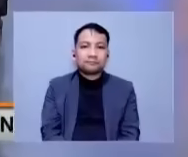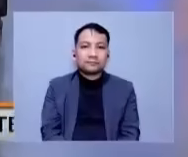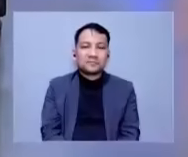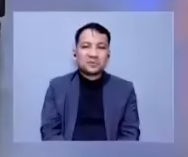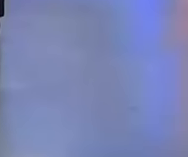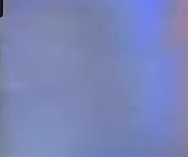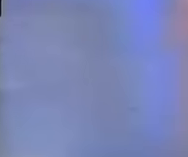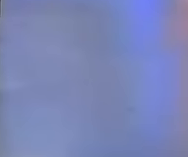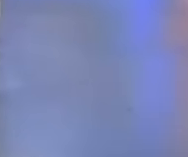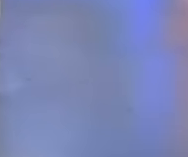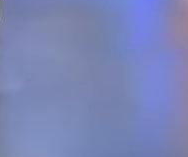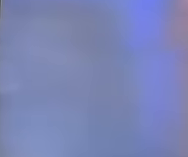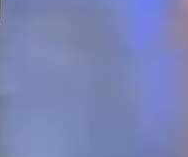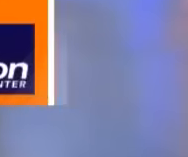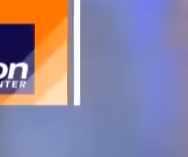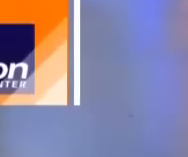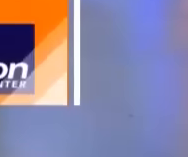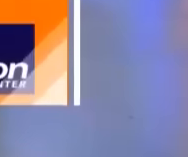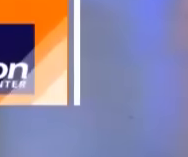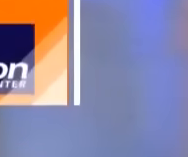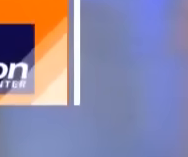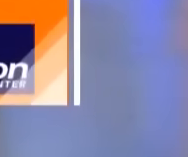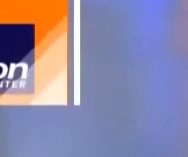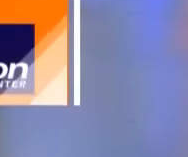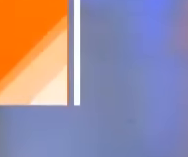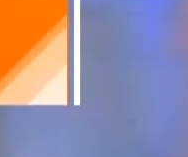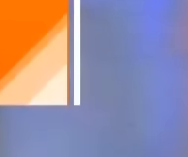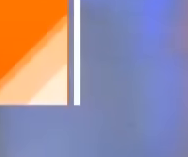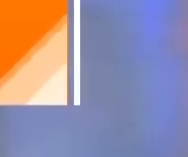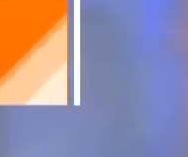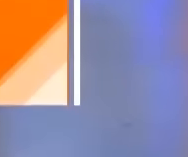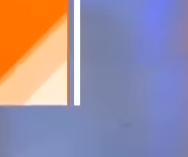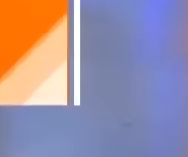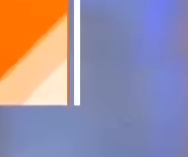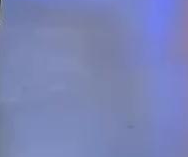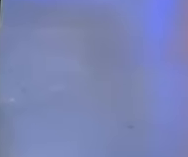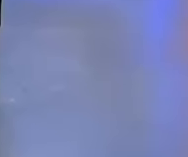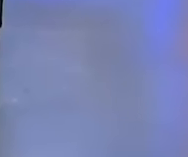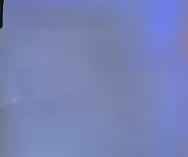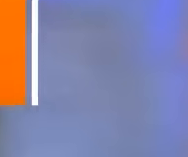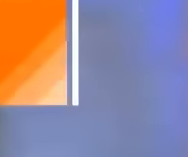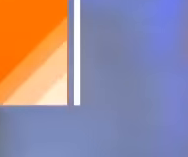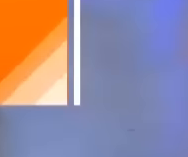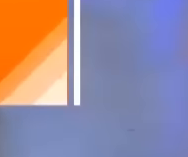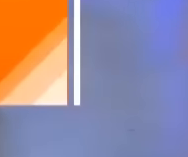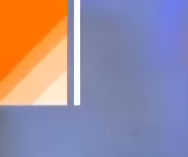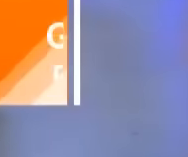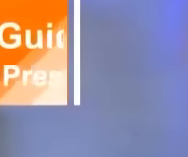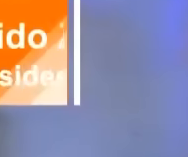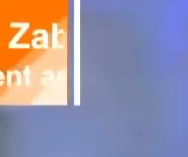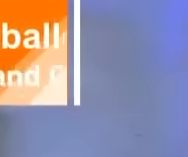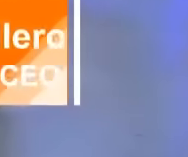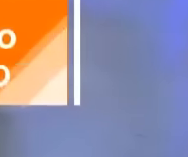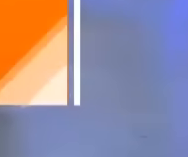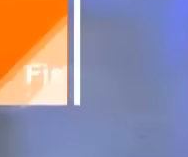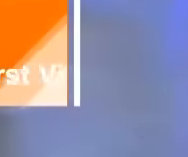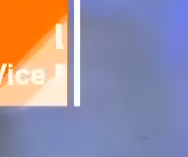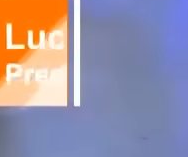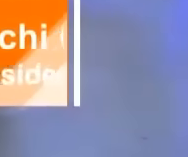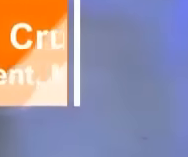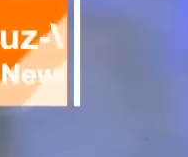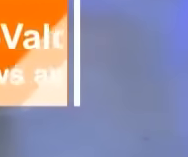Congrats! Oo nga. Queen Bee! Oh, cute, napaka- naman cute naman talaga. Tsaka madaldal yung batang yun sobra. Oh, 2 years old lang, di